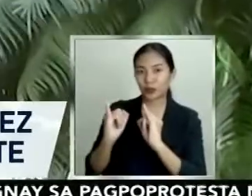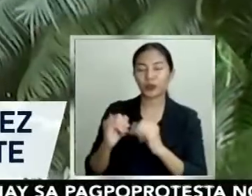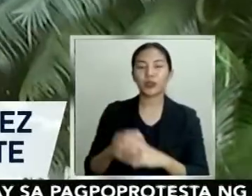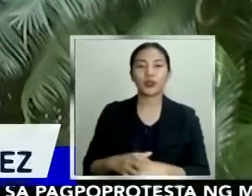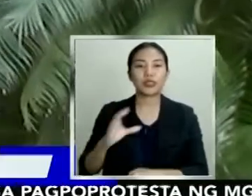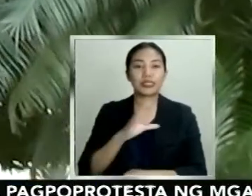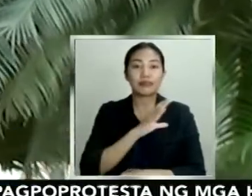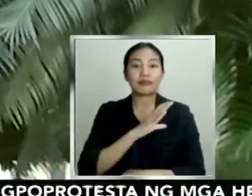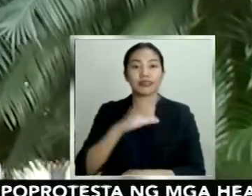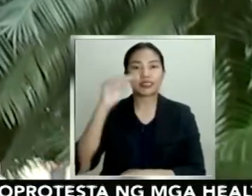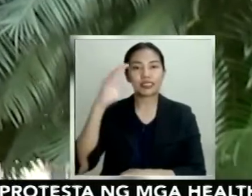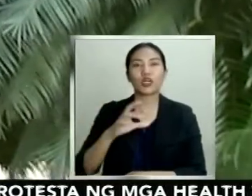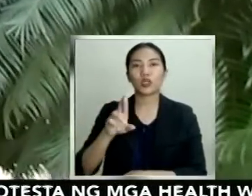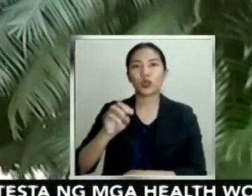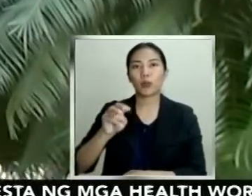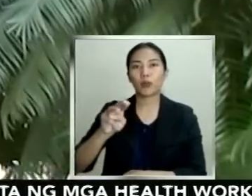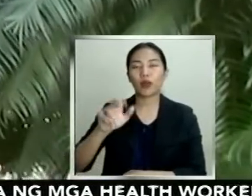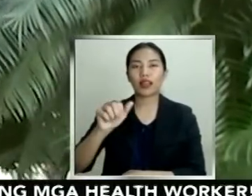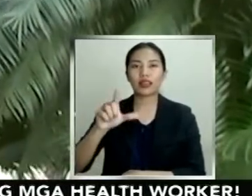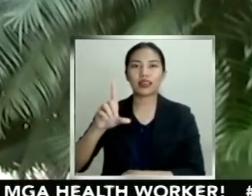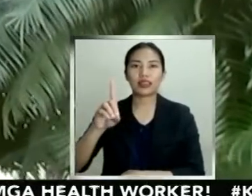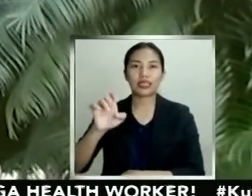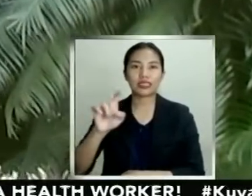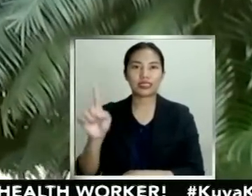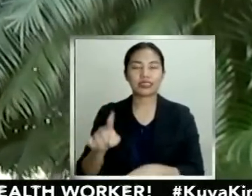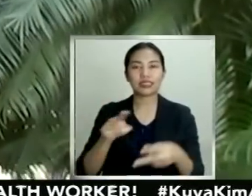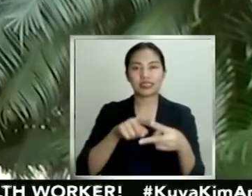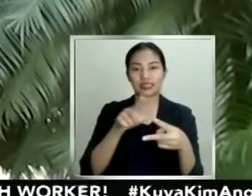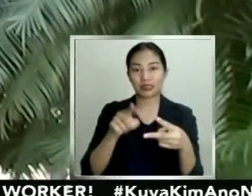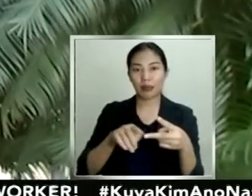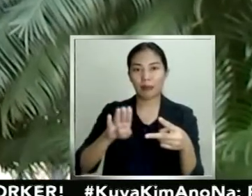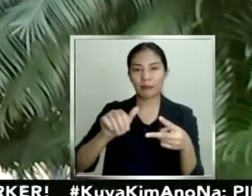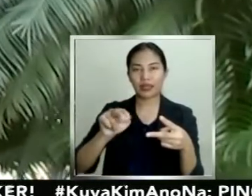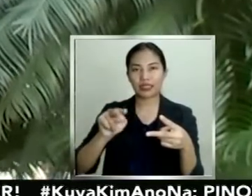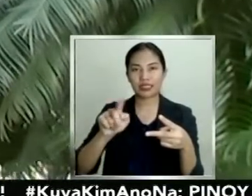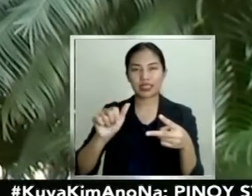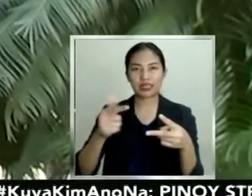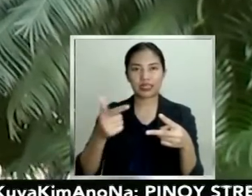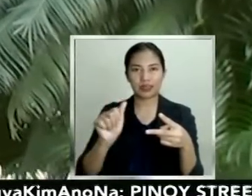Para sa GMA Integrated News, Ian Cruz, nakatutok 24 oras.